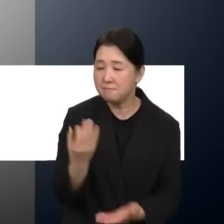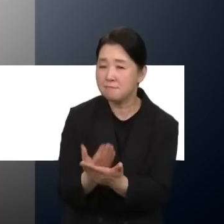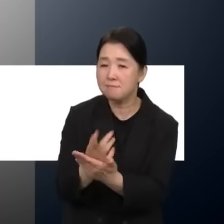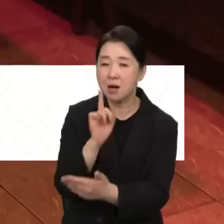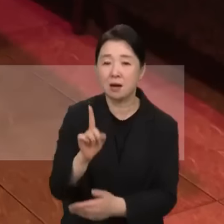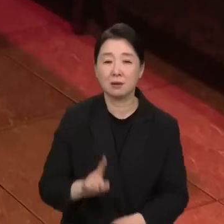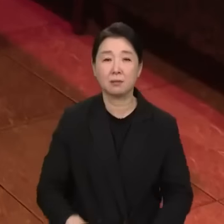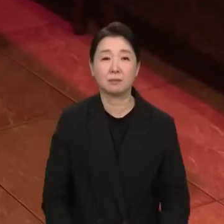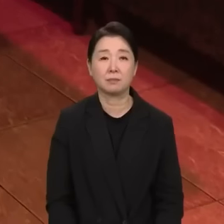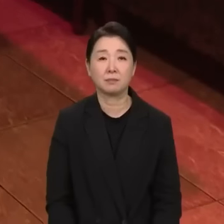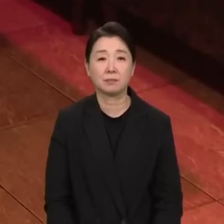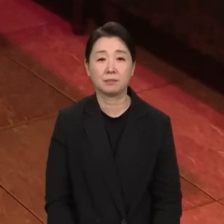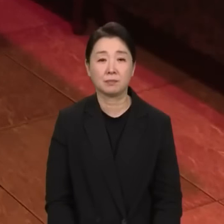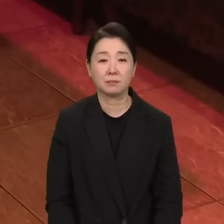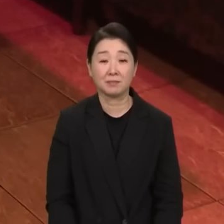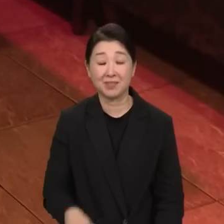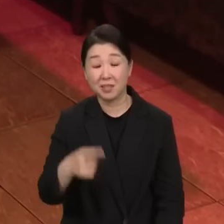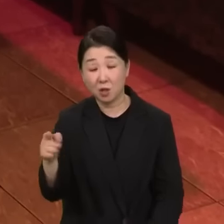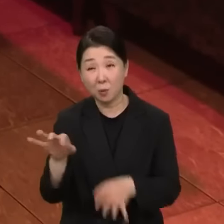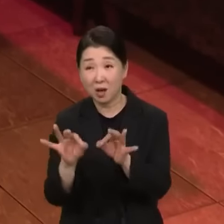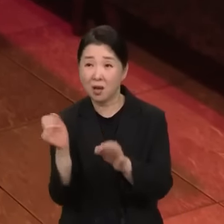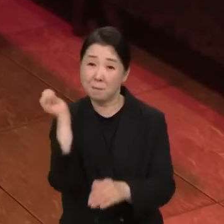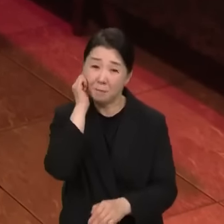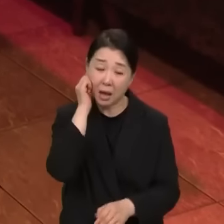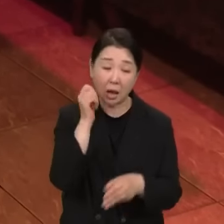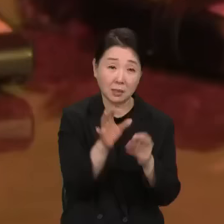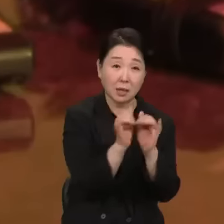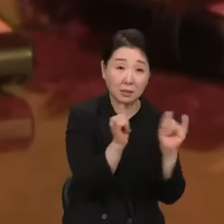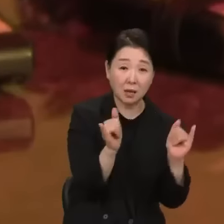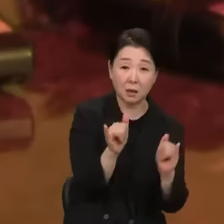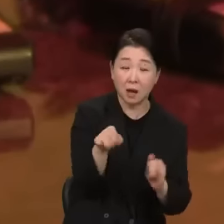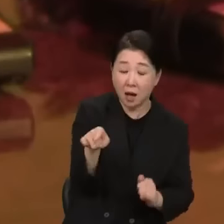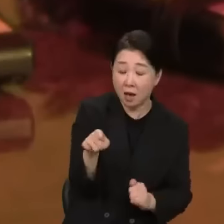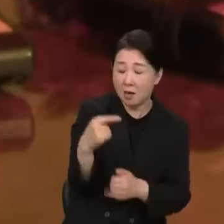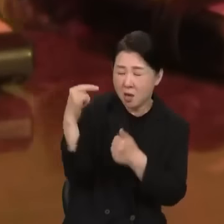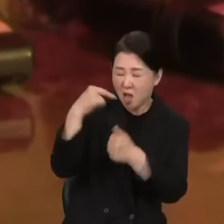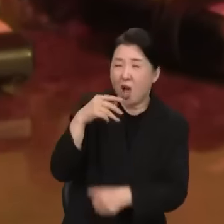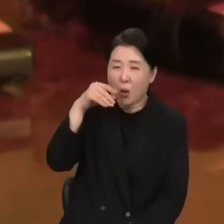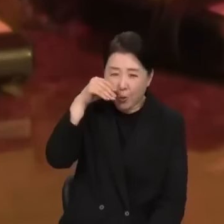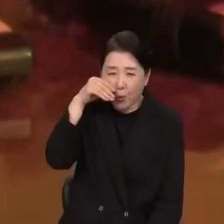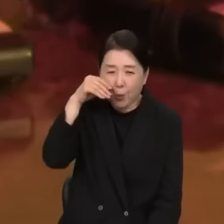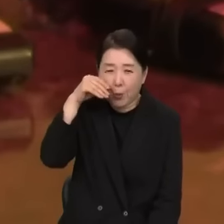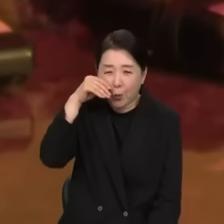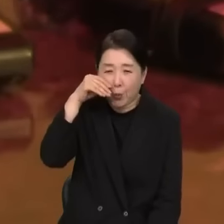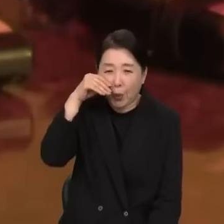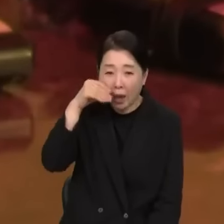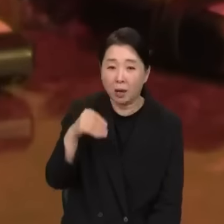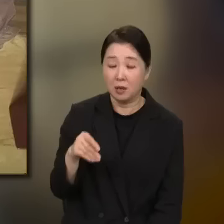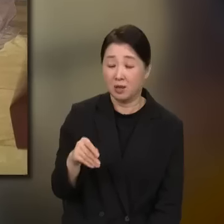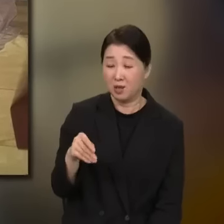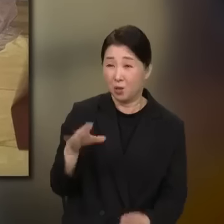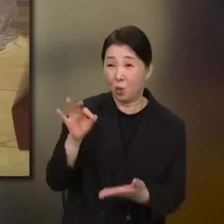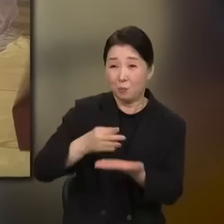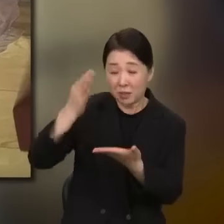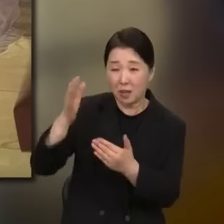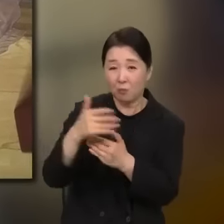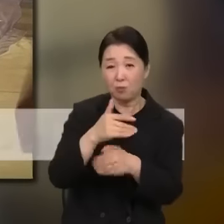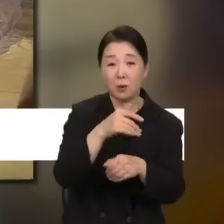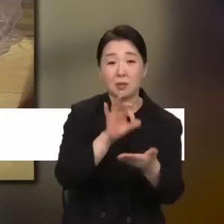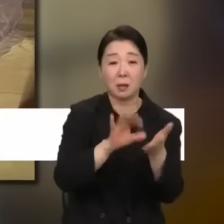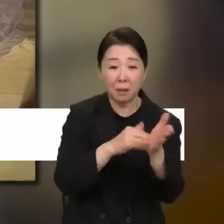겁니다. 옆 가게가 당하는 걸 본 업주들은 이들이 시키는 대로 비싼 값에 건어물을 사고